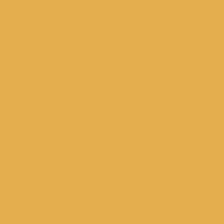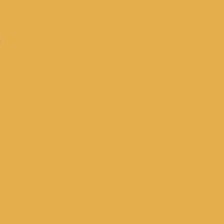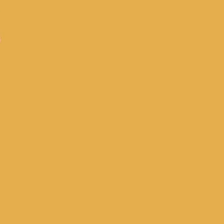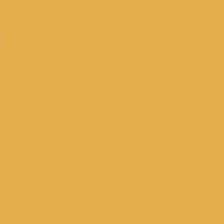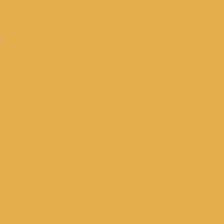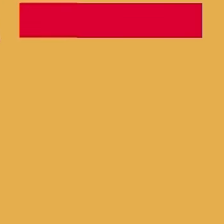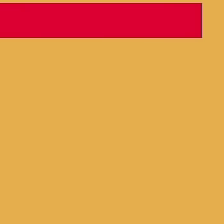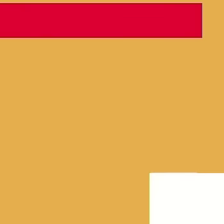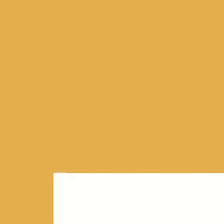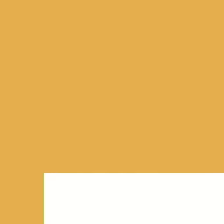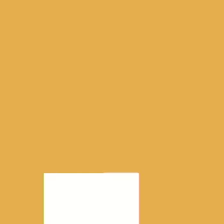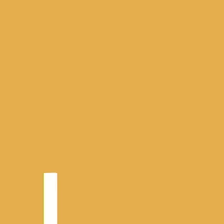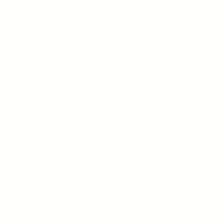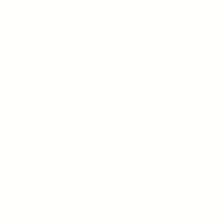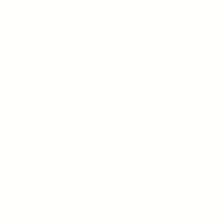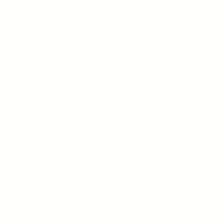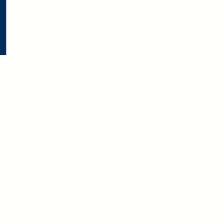chronili.